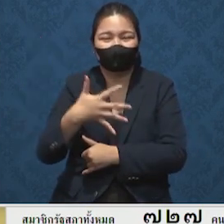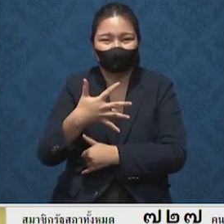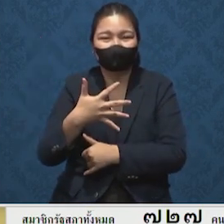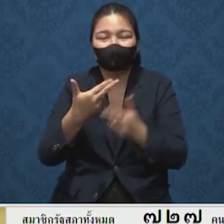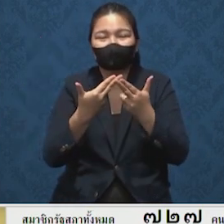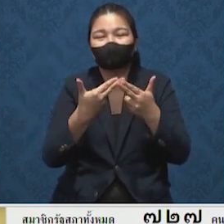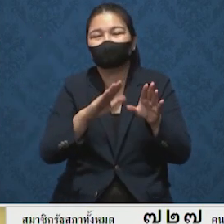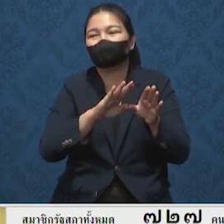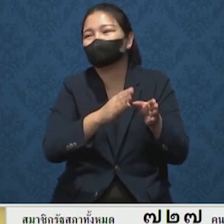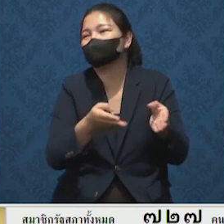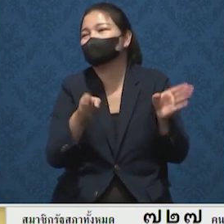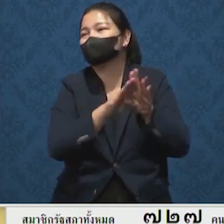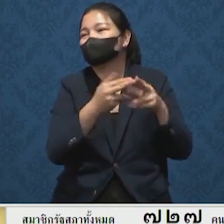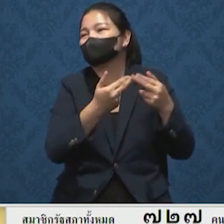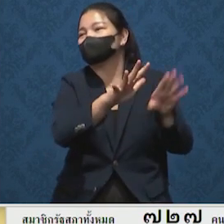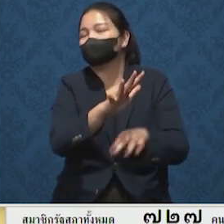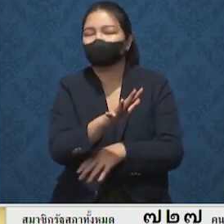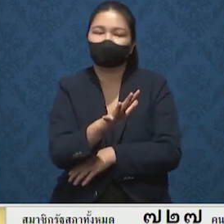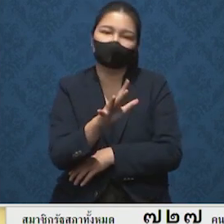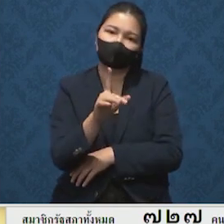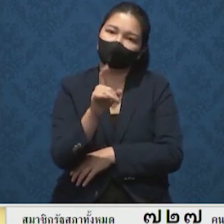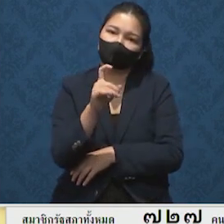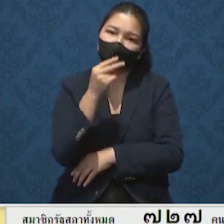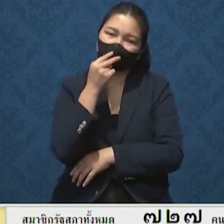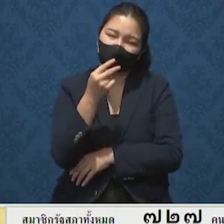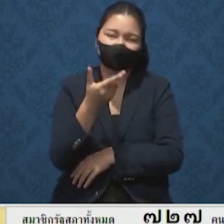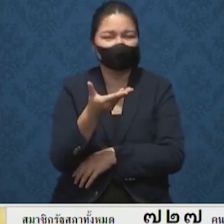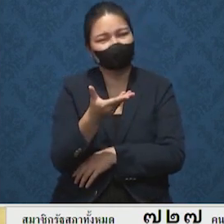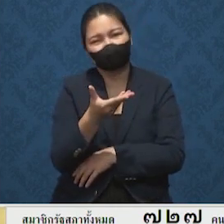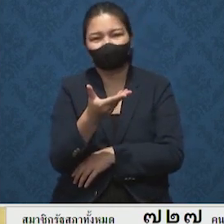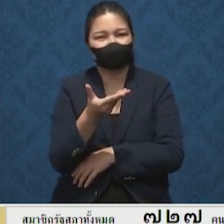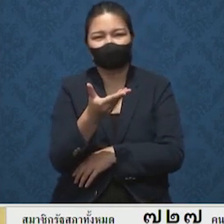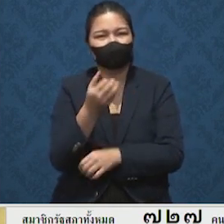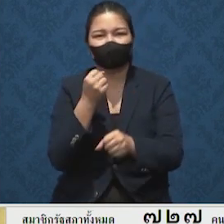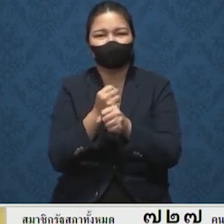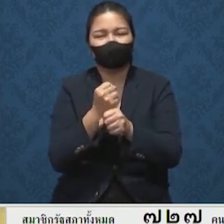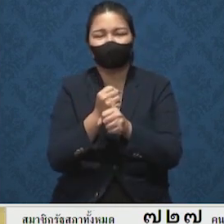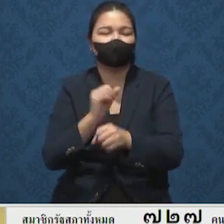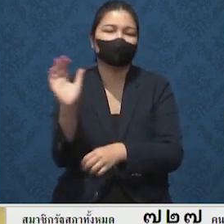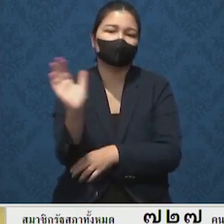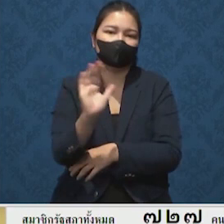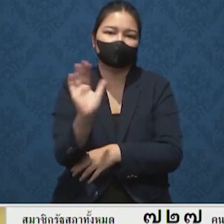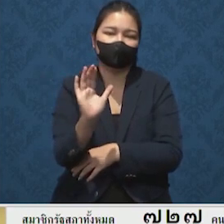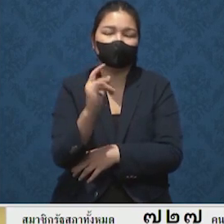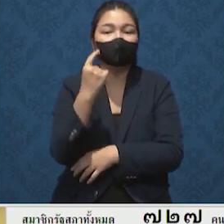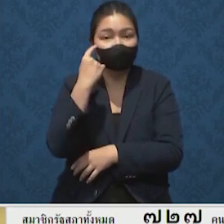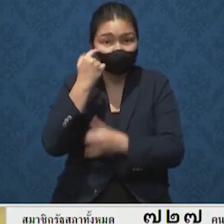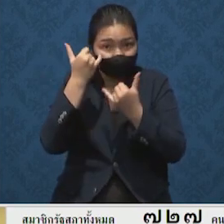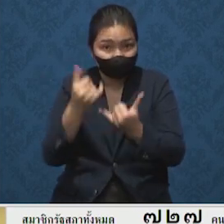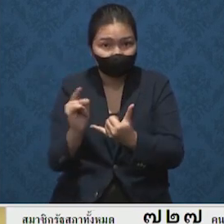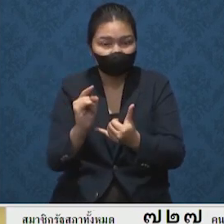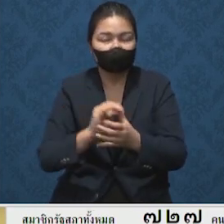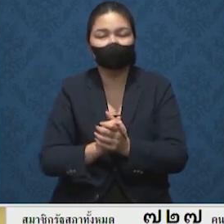ภาล่มผมคิดว่านี่เป็นสิ่งที่สมาชิกผู้ทรงเกียรติทุกท่านไม่ควรที่พึงที่จะกระทำผมคิดว่าวันนี้การที่เราบ